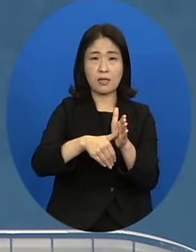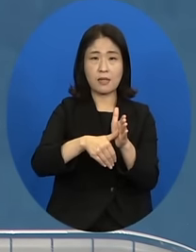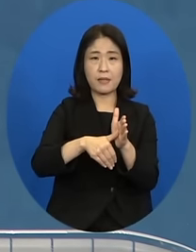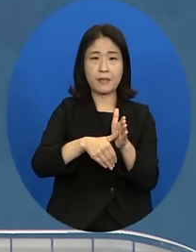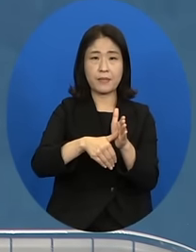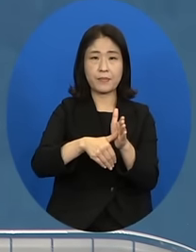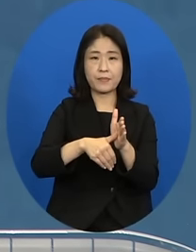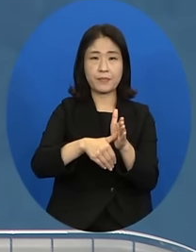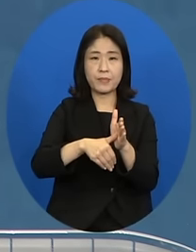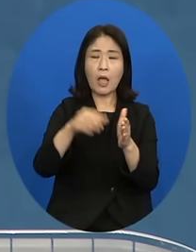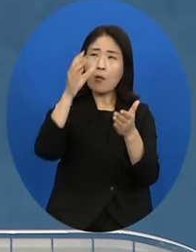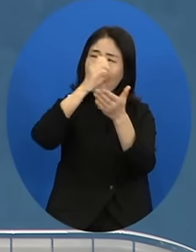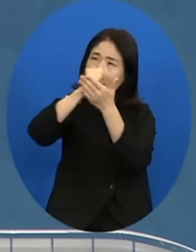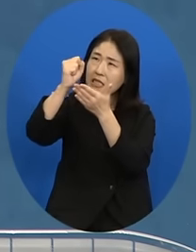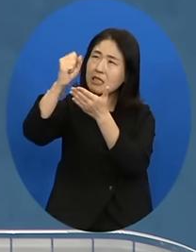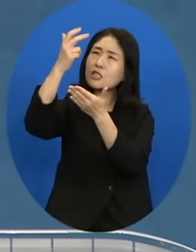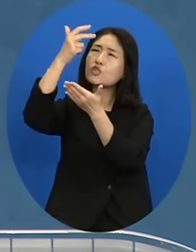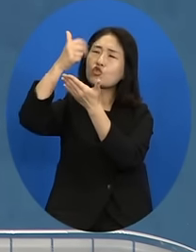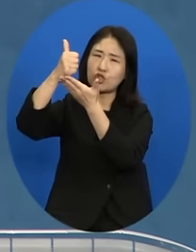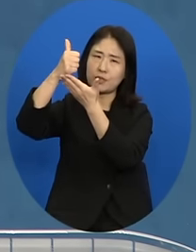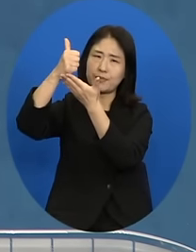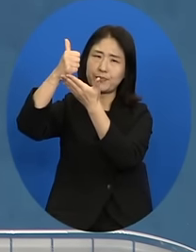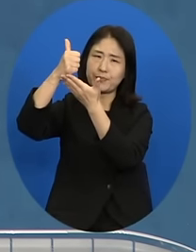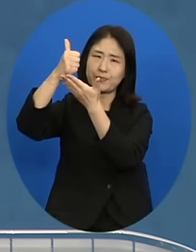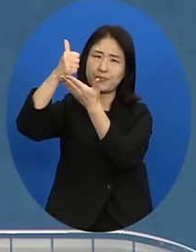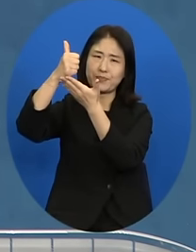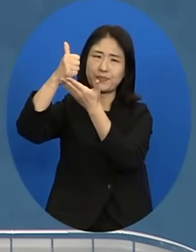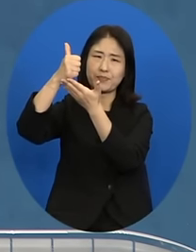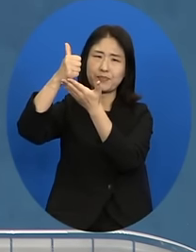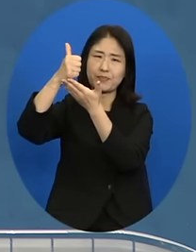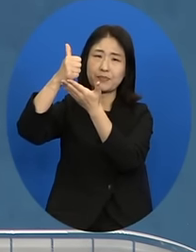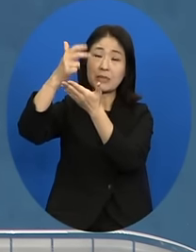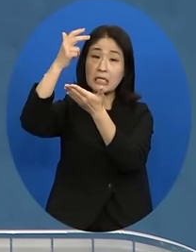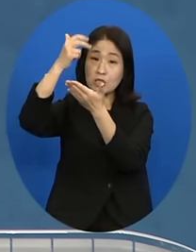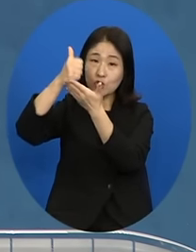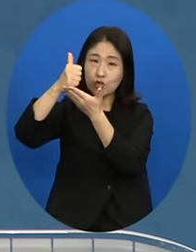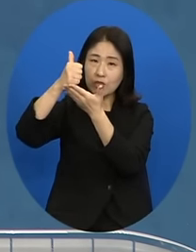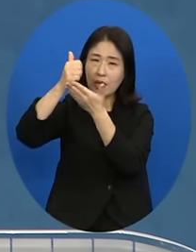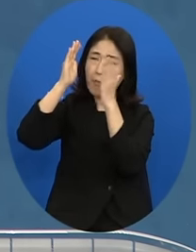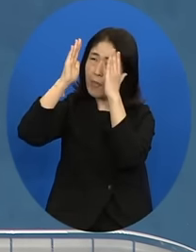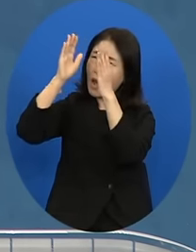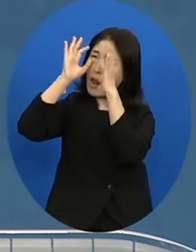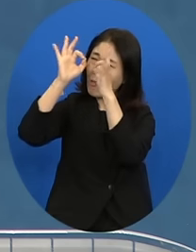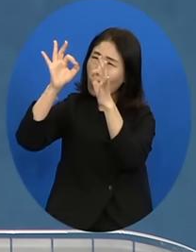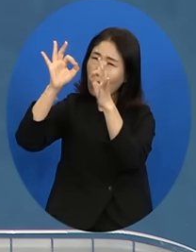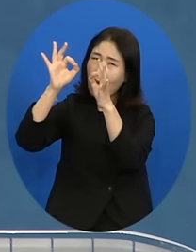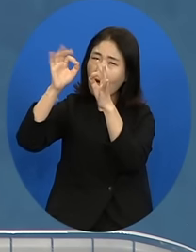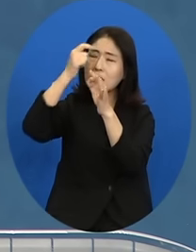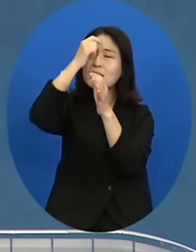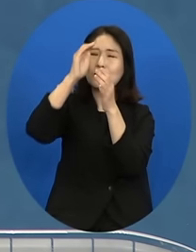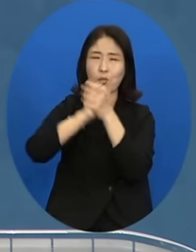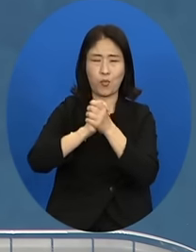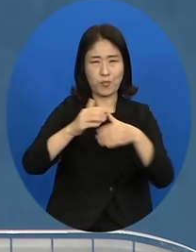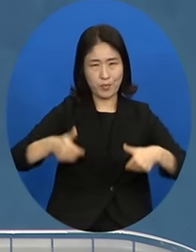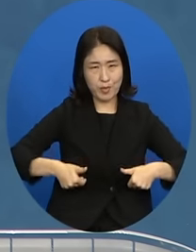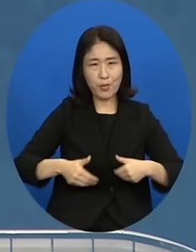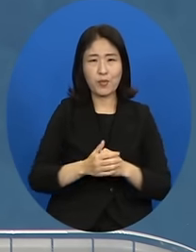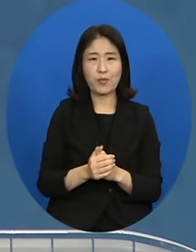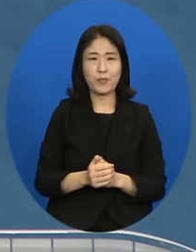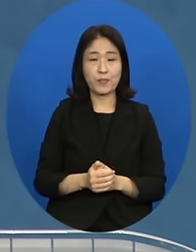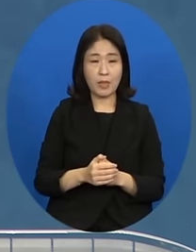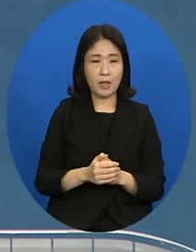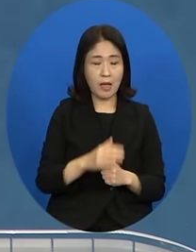기도를 받으시는 분이 주 예수님이시니까 주 예수님 바라보며 기도하셔야 돼요.